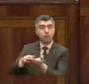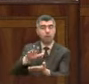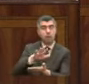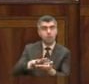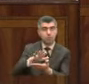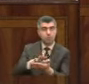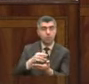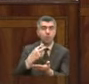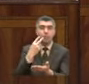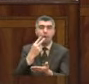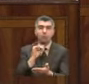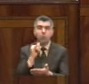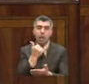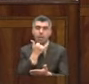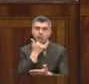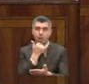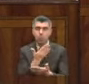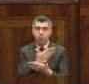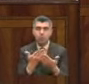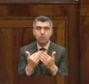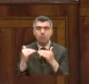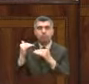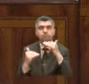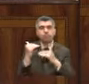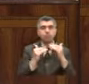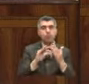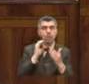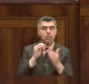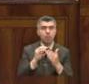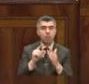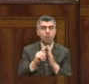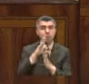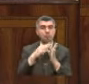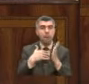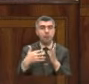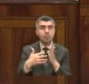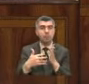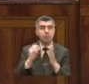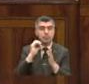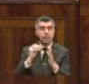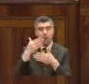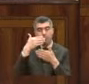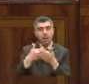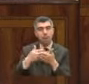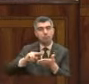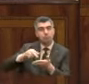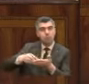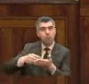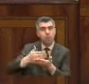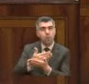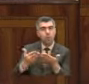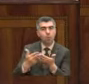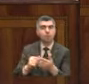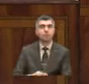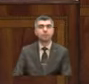عمليه ديال التقييم، ثم كنديروا عمليه ديال التقريم بين الاستراتيجيه اللي التزمت بها البلاد ديالنا وكتنزلها، وبين هذه الاهداف الدوليه المنصوص